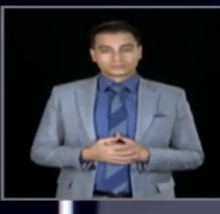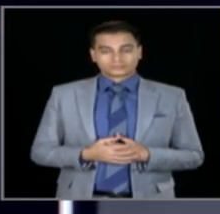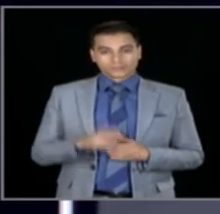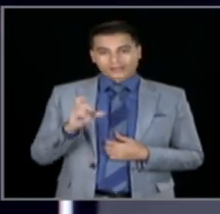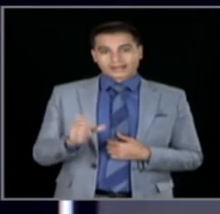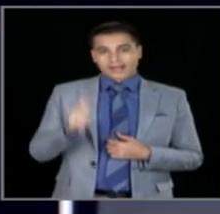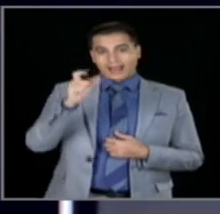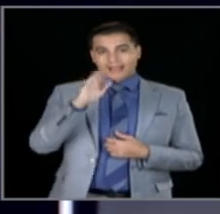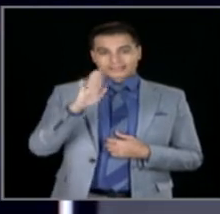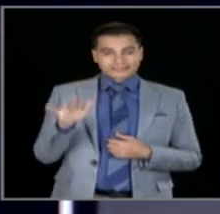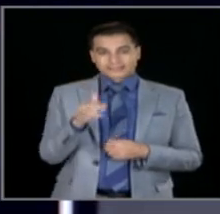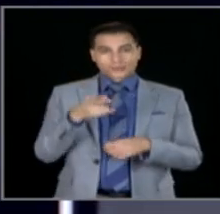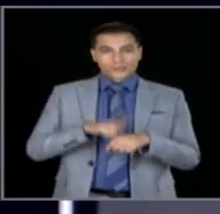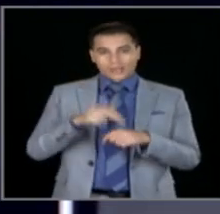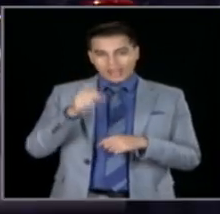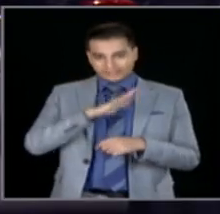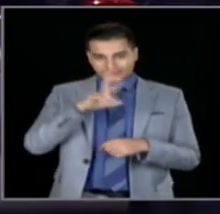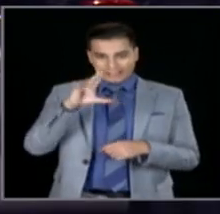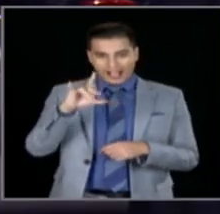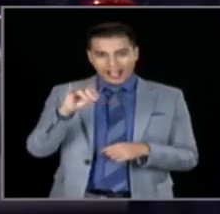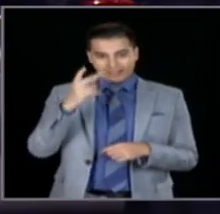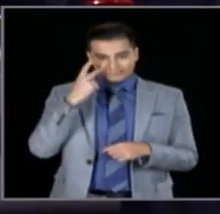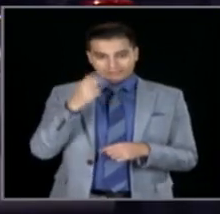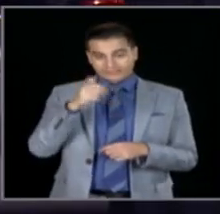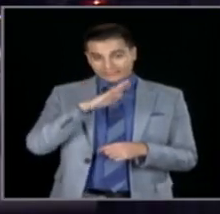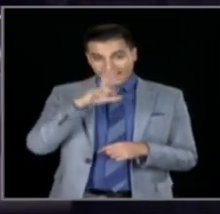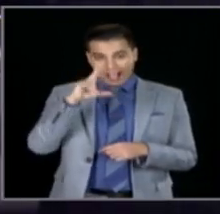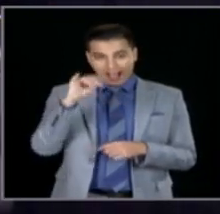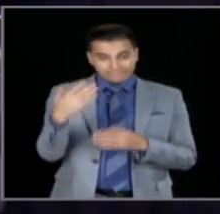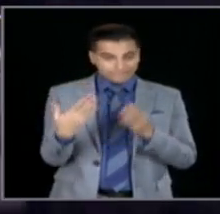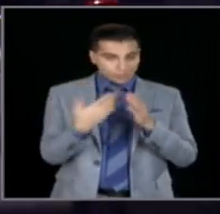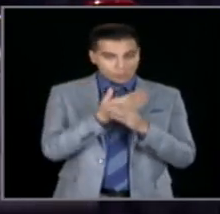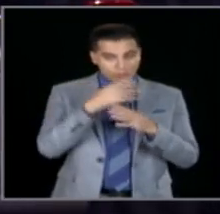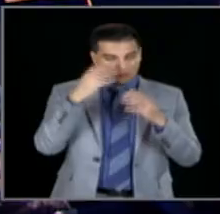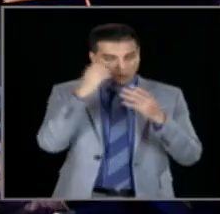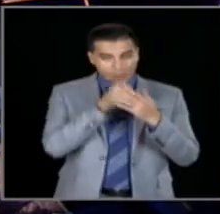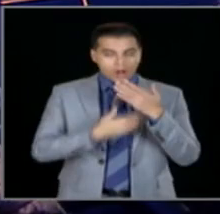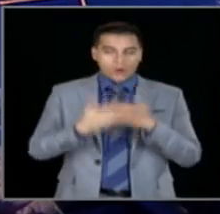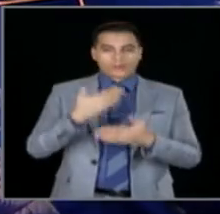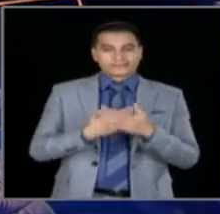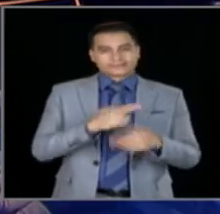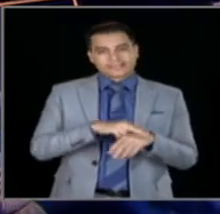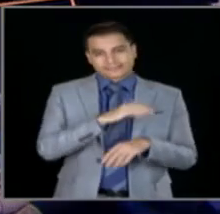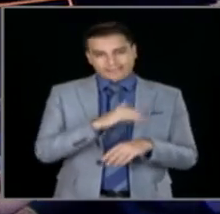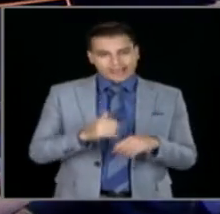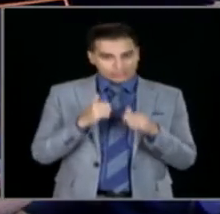نانسي واسلام اسلام ونانسي اسلام هتروح تسمع اغنيه وترجع لنا تاني اتفضل